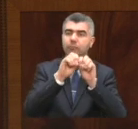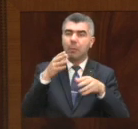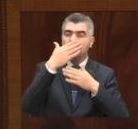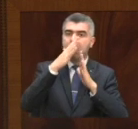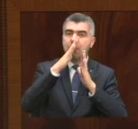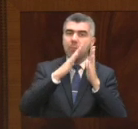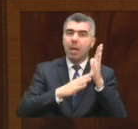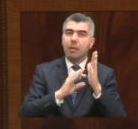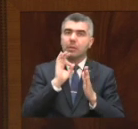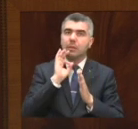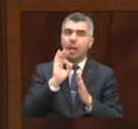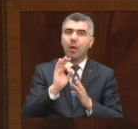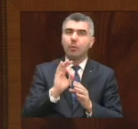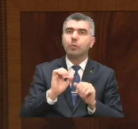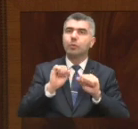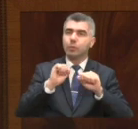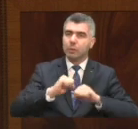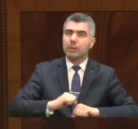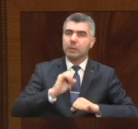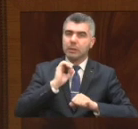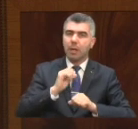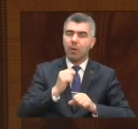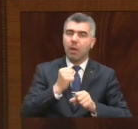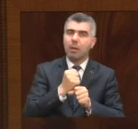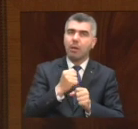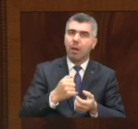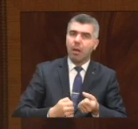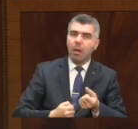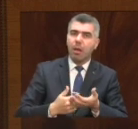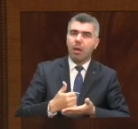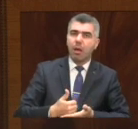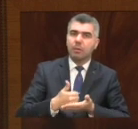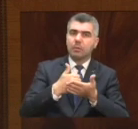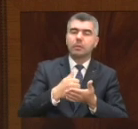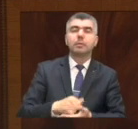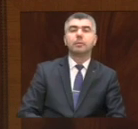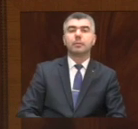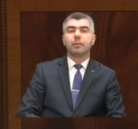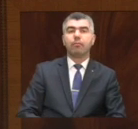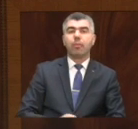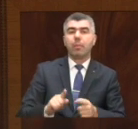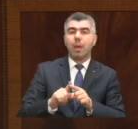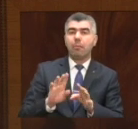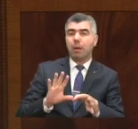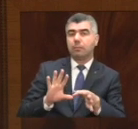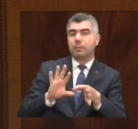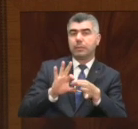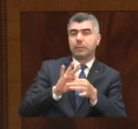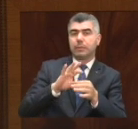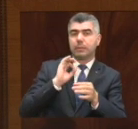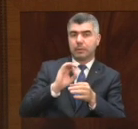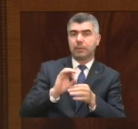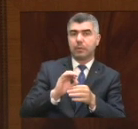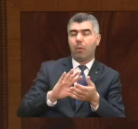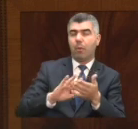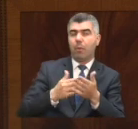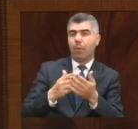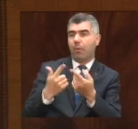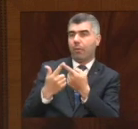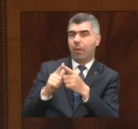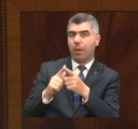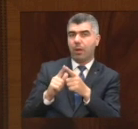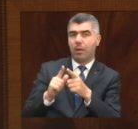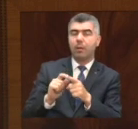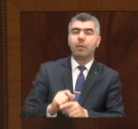الى بغينا فعلا الرفع من اداء الوكالات ثالثا من اجل انخراط امثال في انجاح ورش الجوله فانه